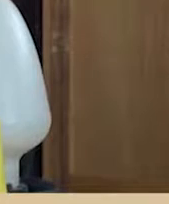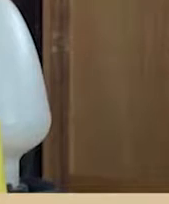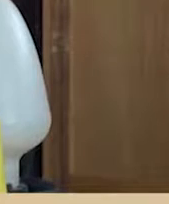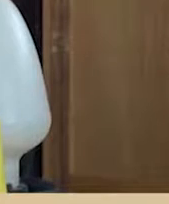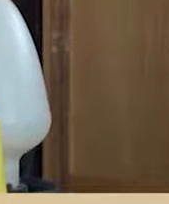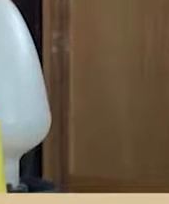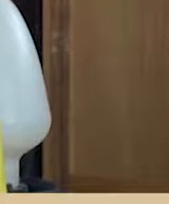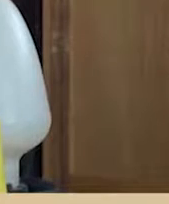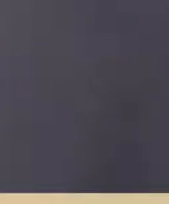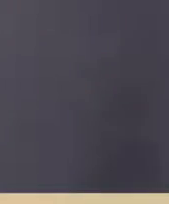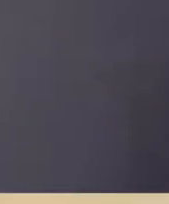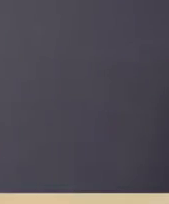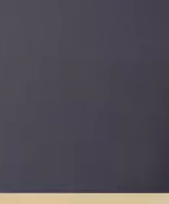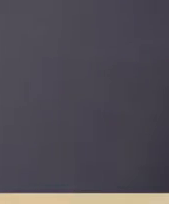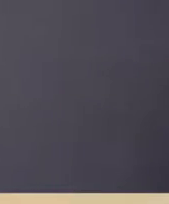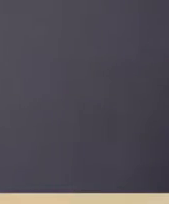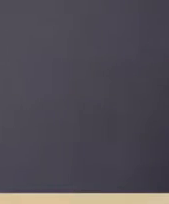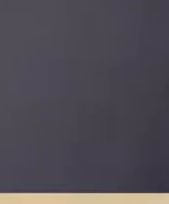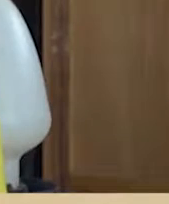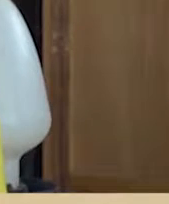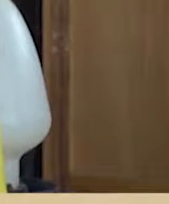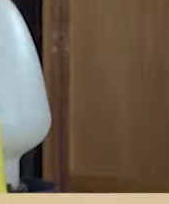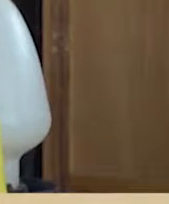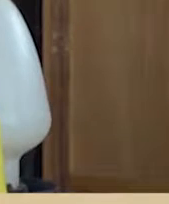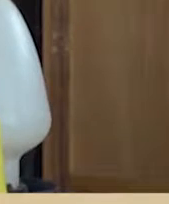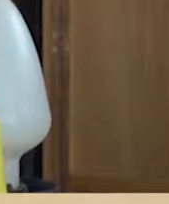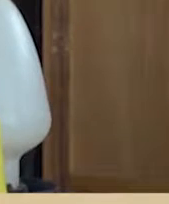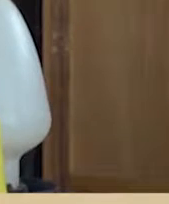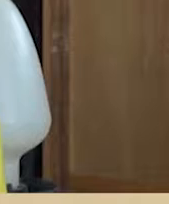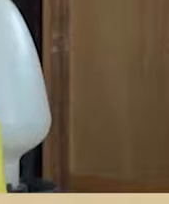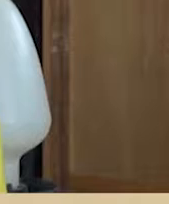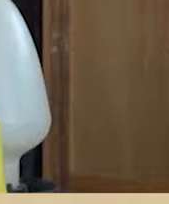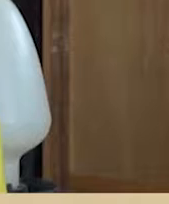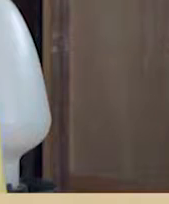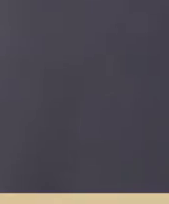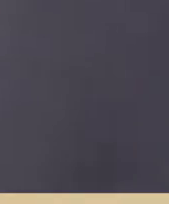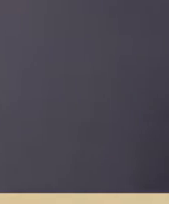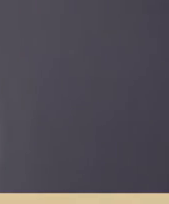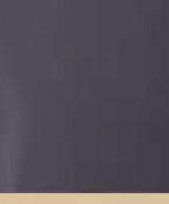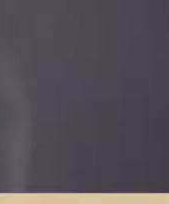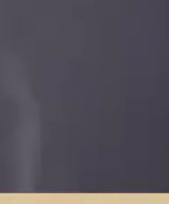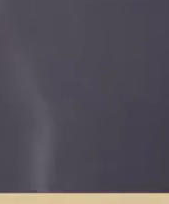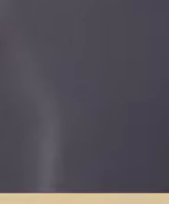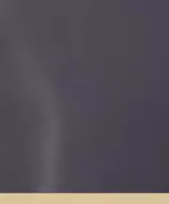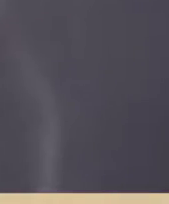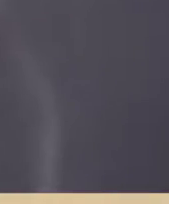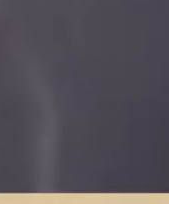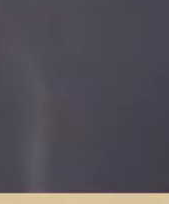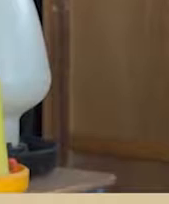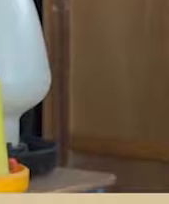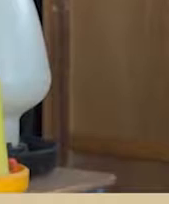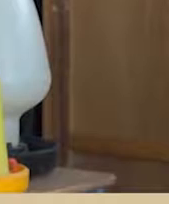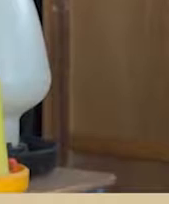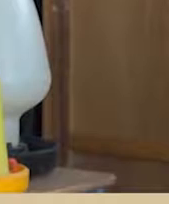tu kenapa kamu datang lambat ni? Waktu saya rosak, Puan. Kamu tak boleh jadikan itu satu alasan. Baru peminit je, lambat sikit je